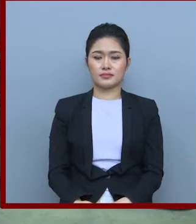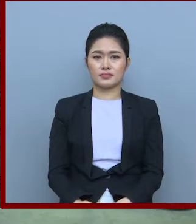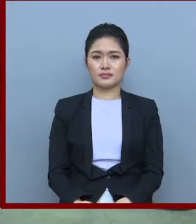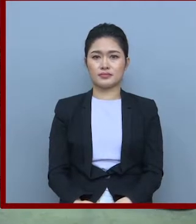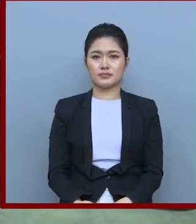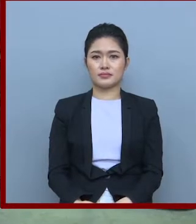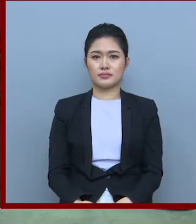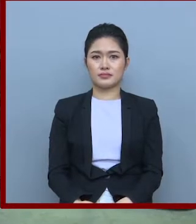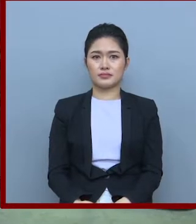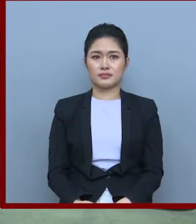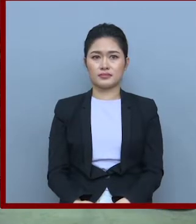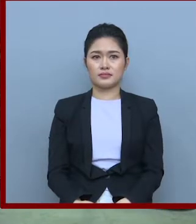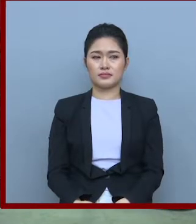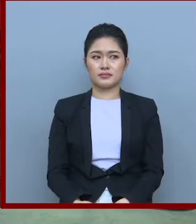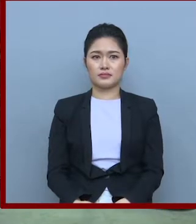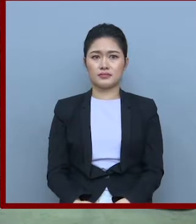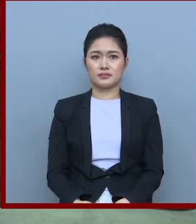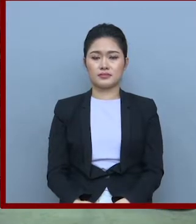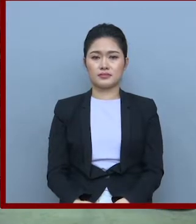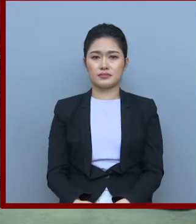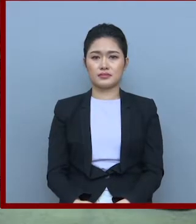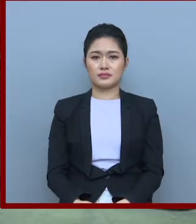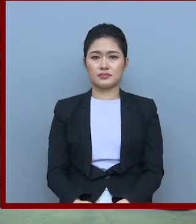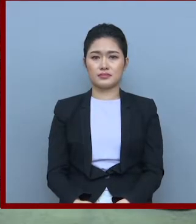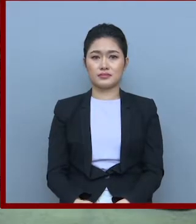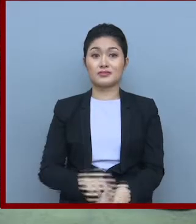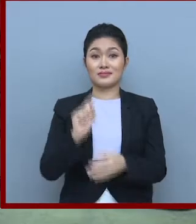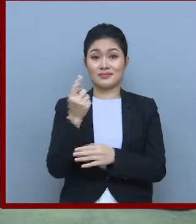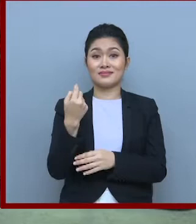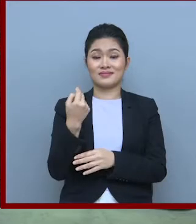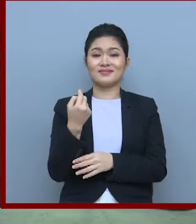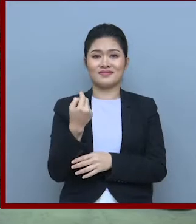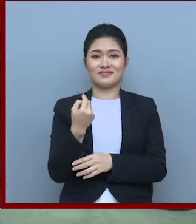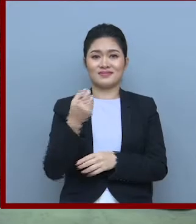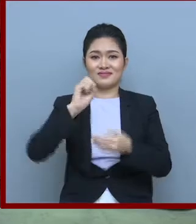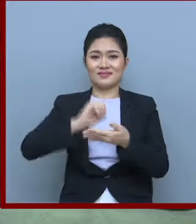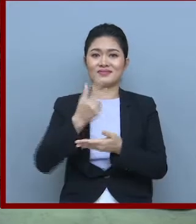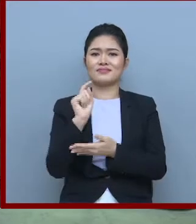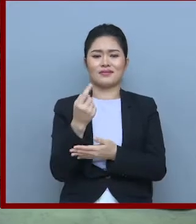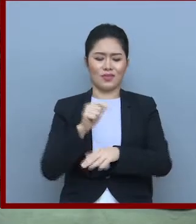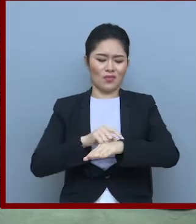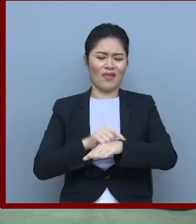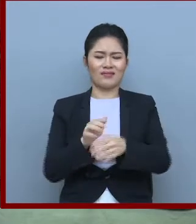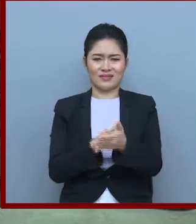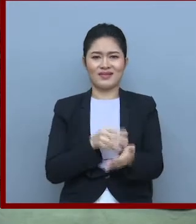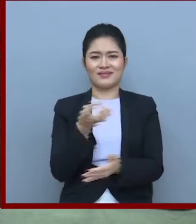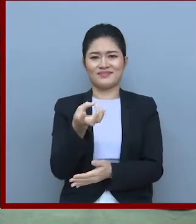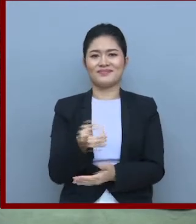อันนี้มัน install ในตัวส่วนของเวอร์ชั่นใหม่นะครับจะใช้เวลานิดนึงนะ